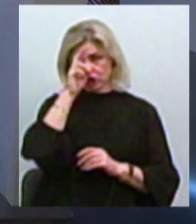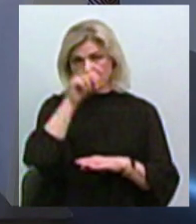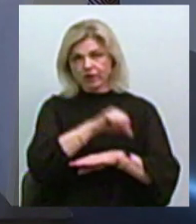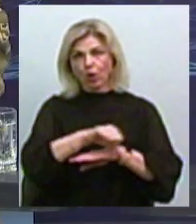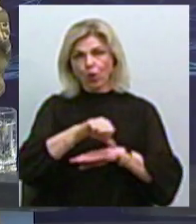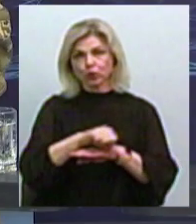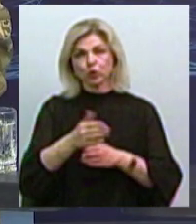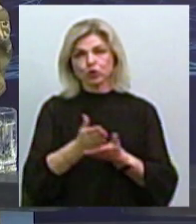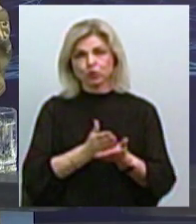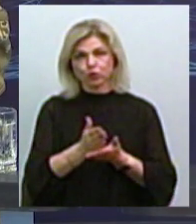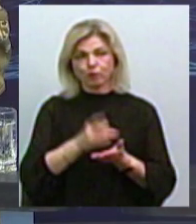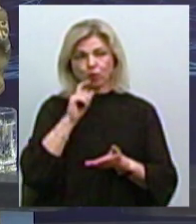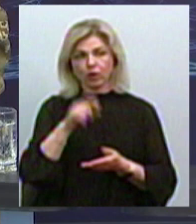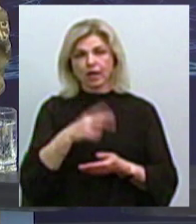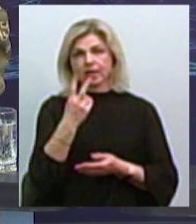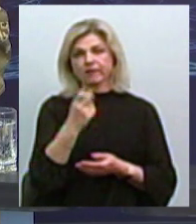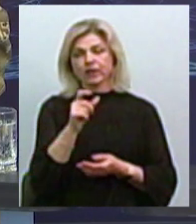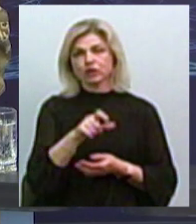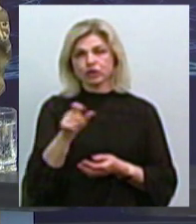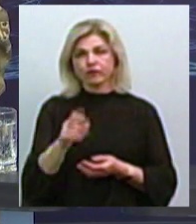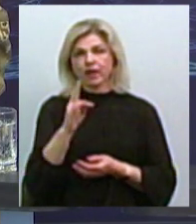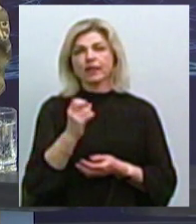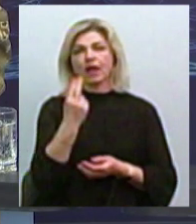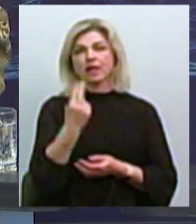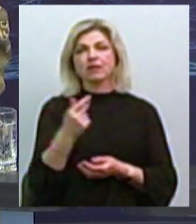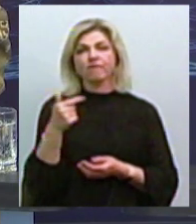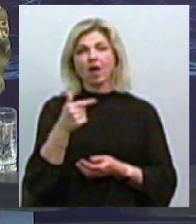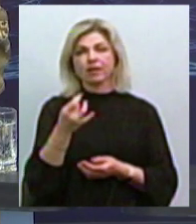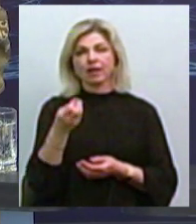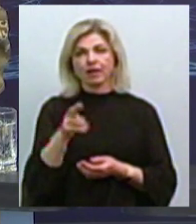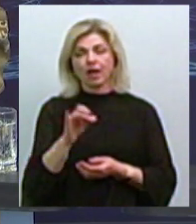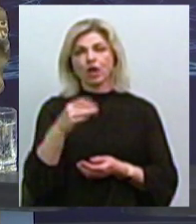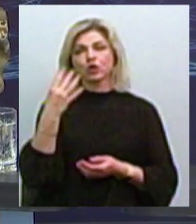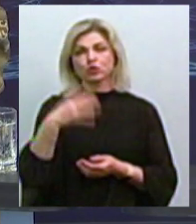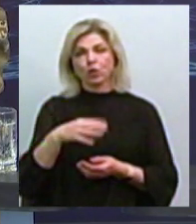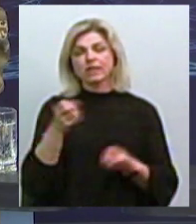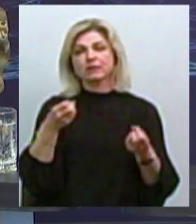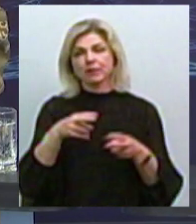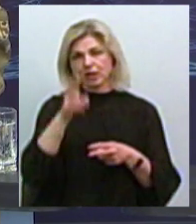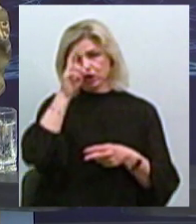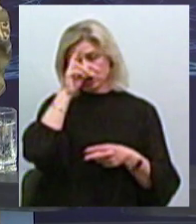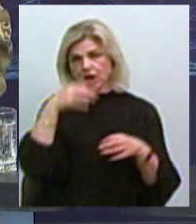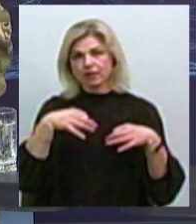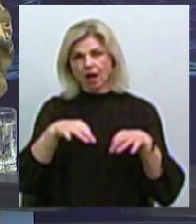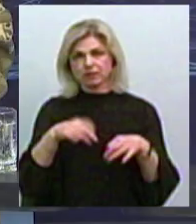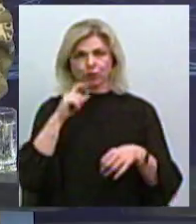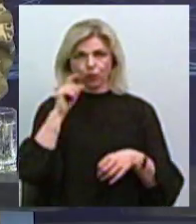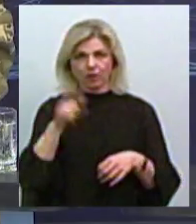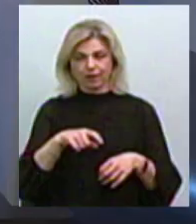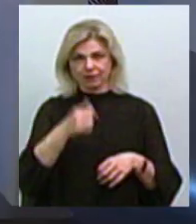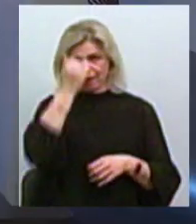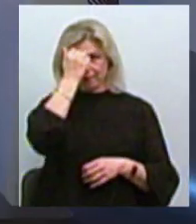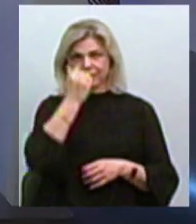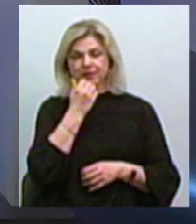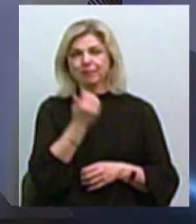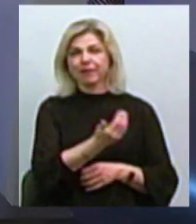служби України, 200 чоловік – це Національна гвардія України і 40 чоловік – Державна спеціальна служба транспорту України. Все. Спасибі